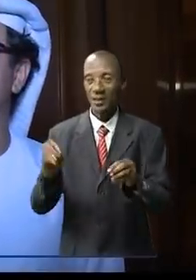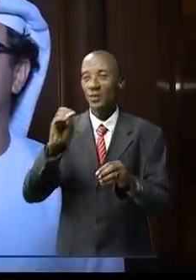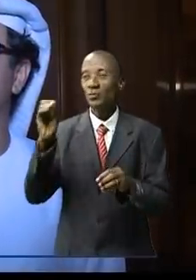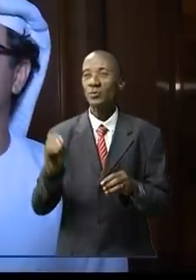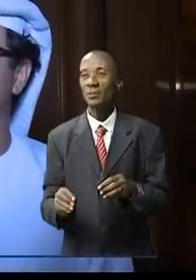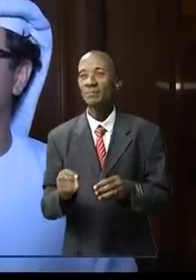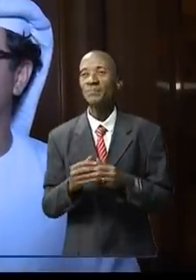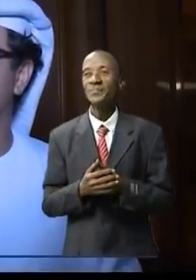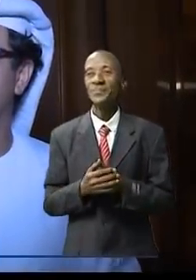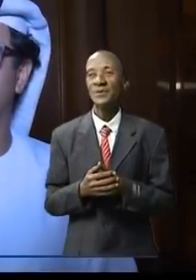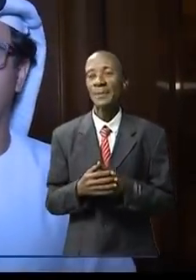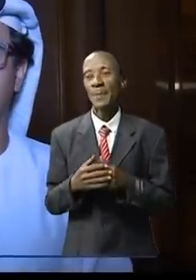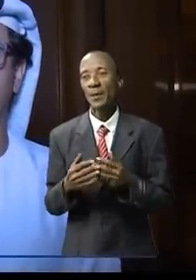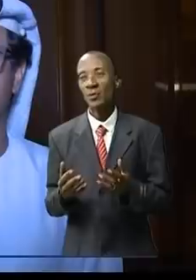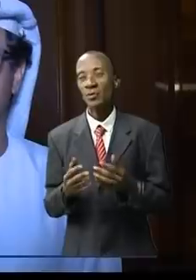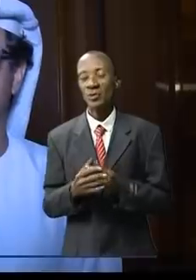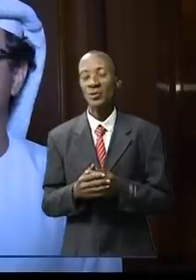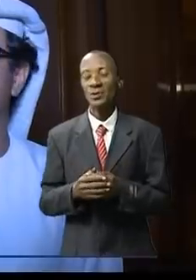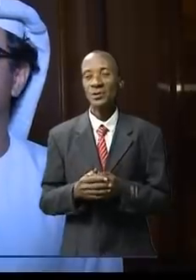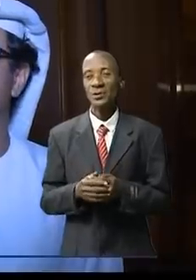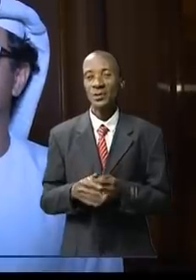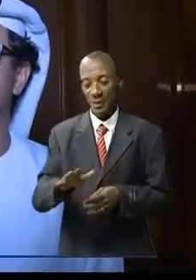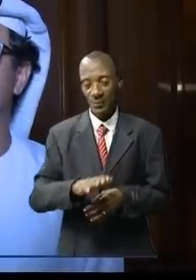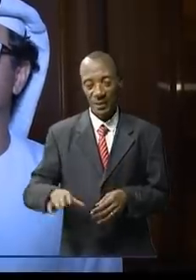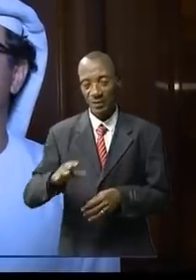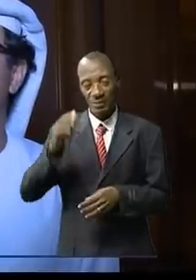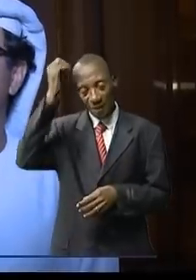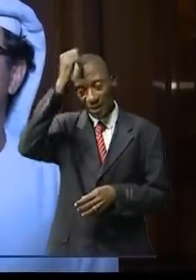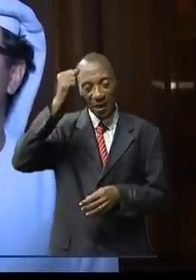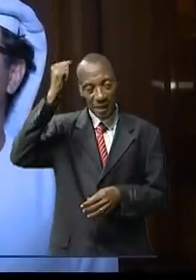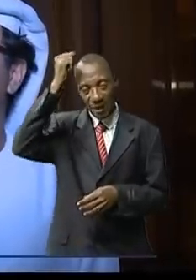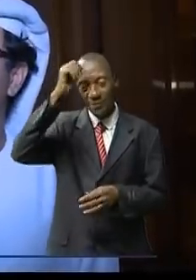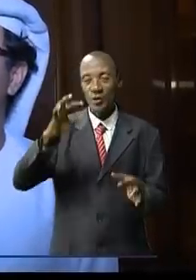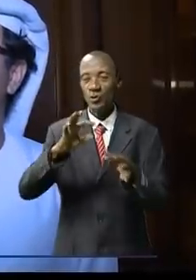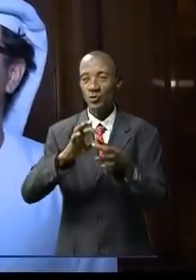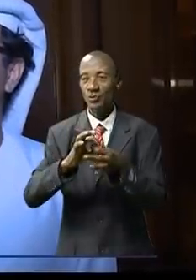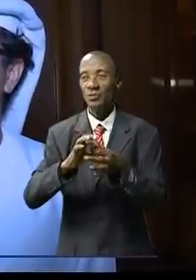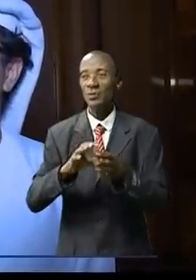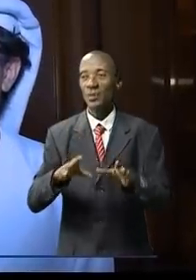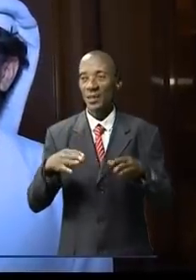voulons amener en République démocratique du Congo. Pour le moment, nous sommes en train de